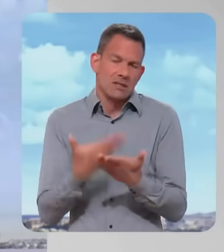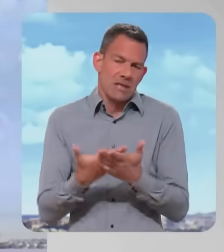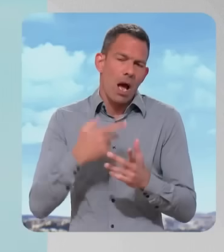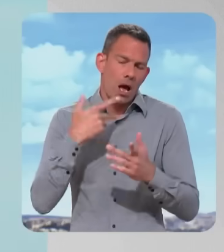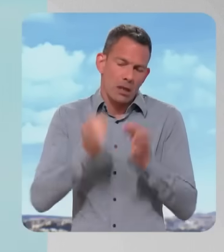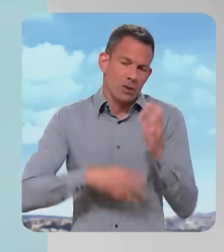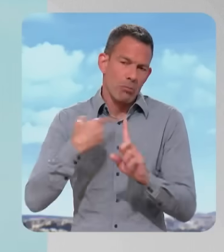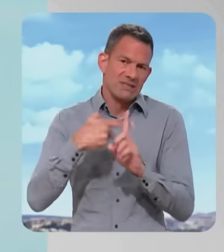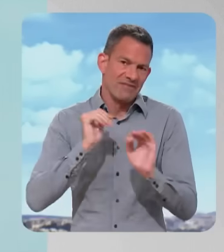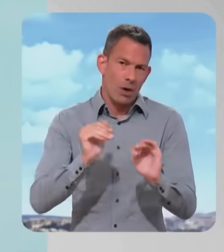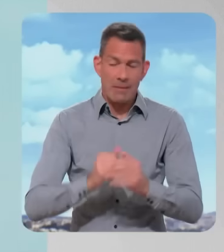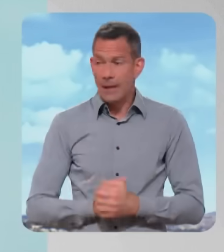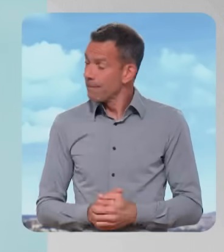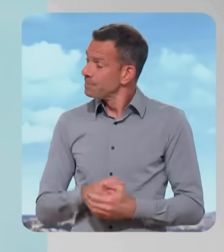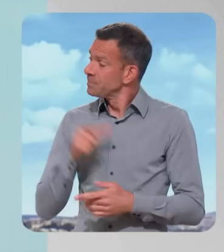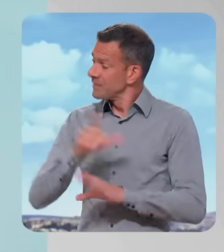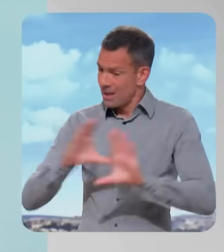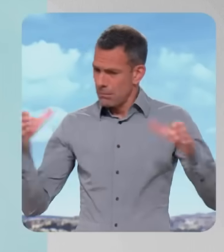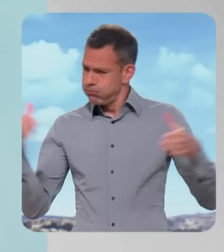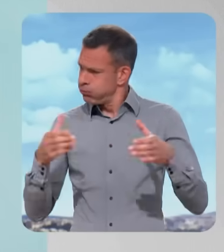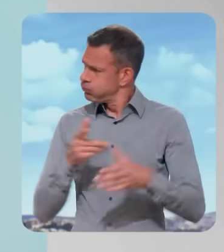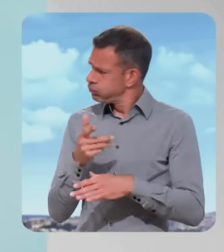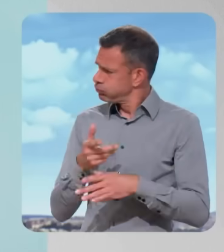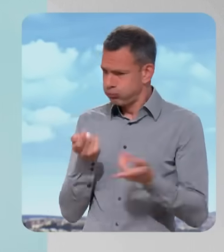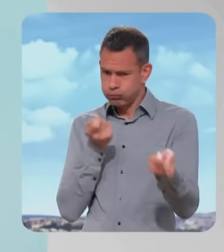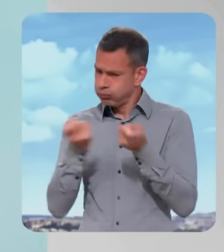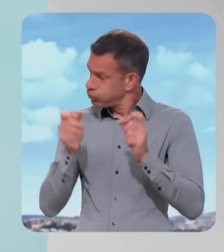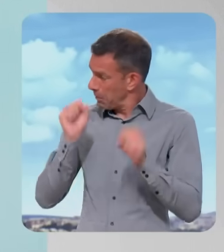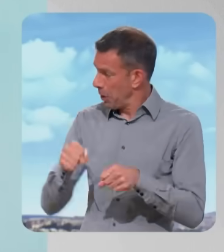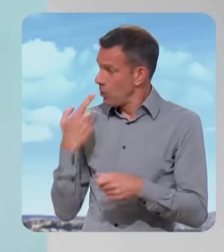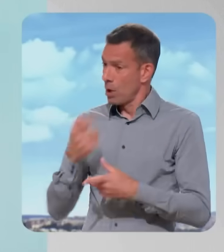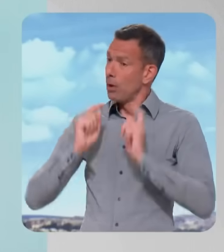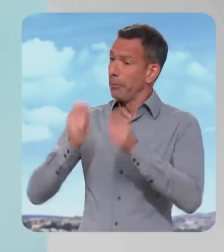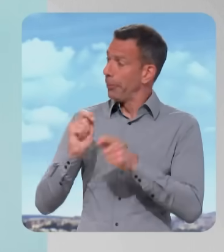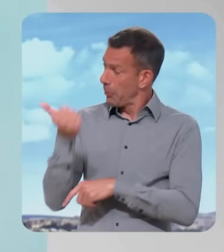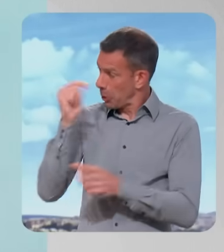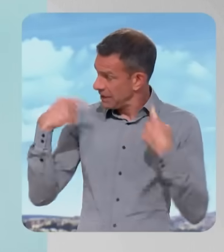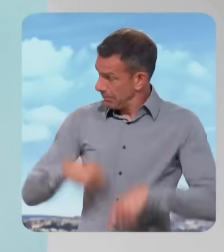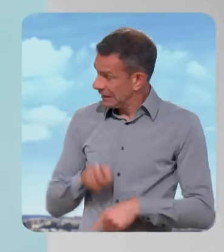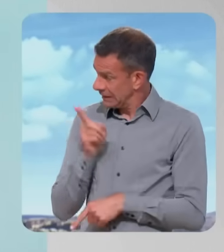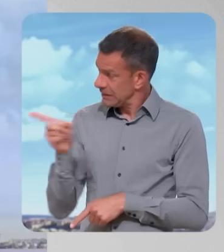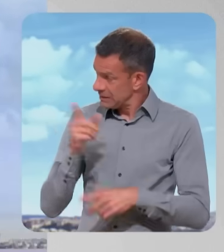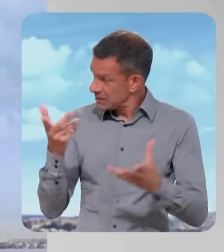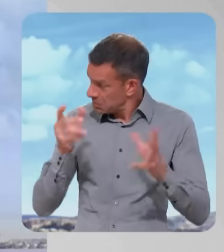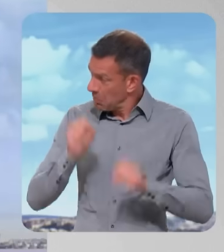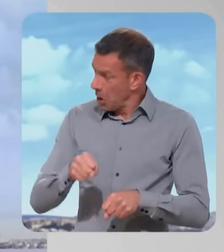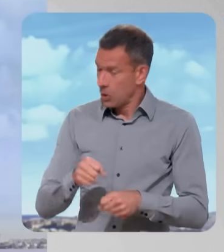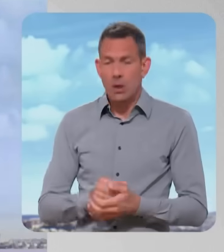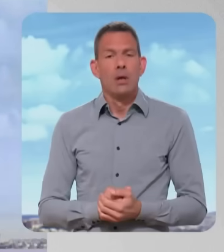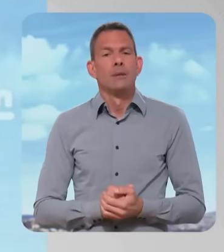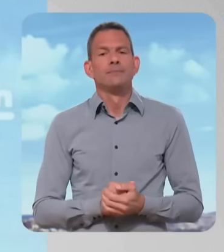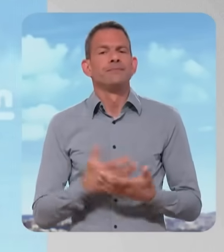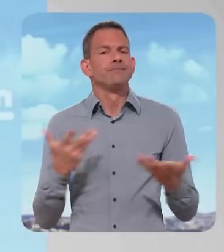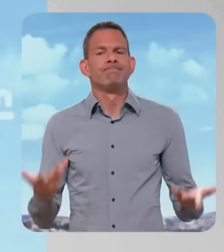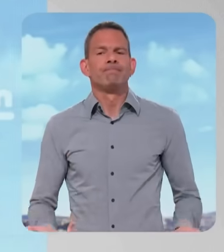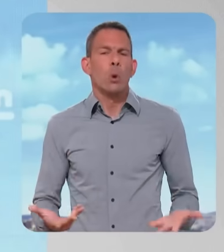est-ce est-ce que vous pourriez diriger cette coalition si on vous le demandz est-ce que vous pourriez aller à si on vous le demand si tout le monde se mettait d'accord ça fait partie des options pour vous pour moi